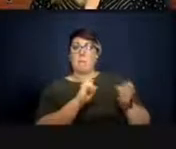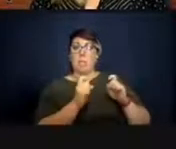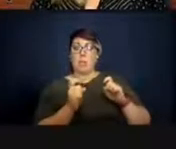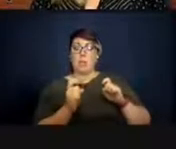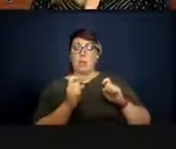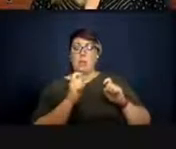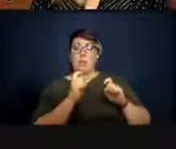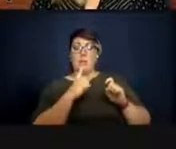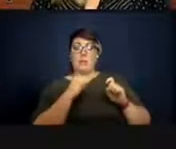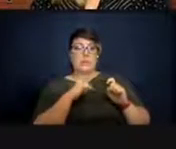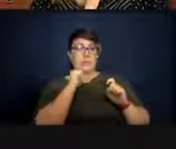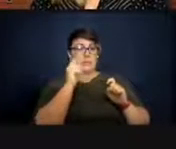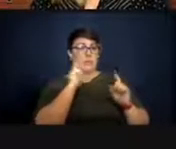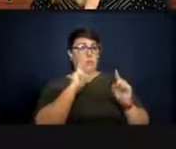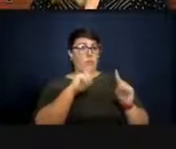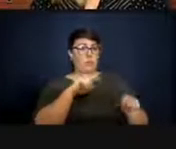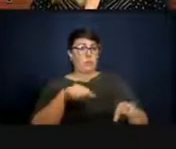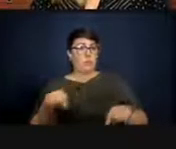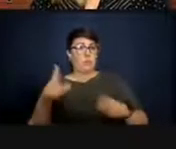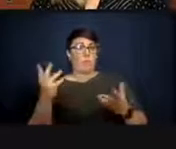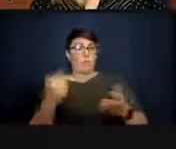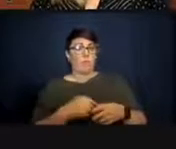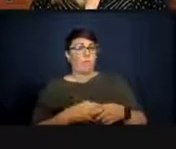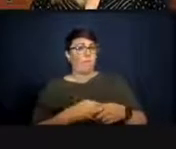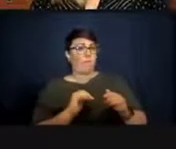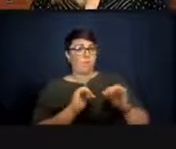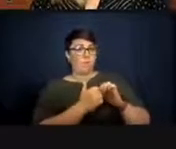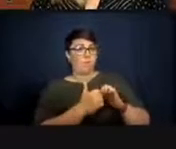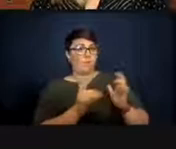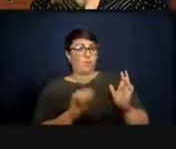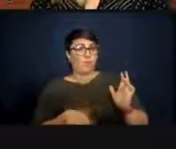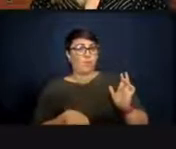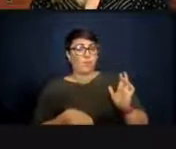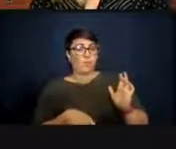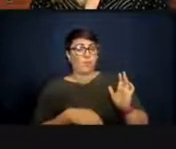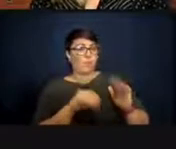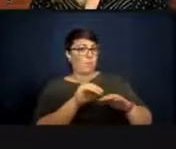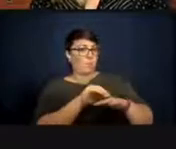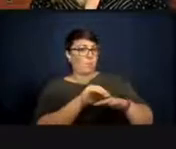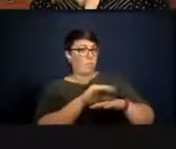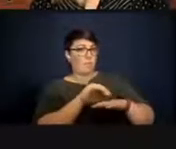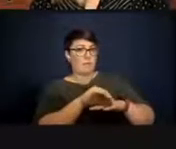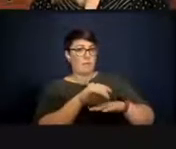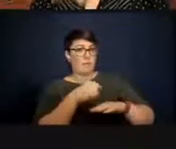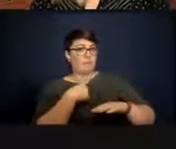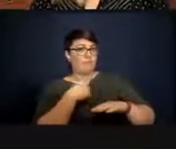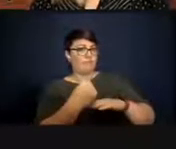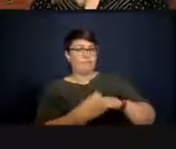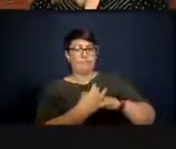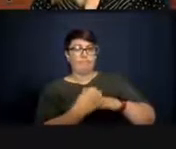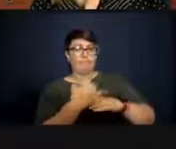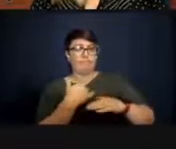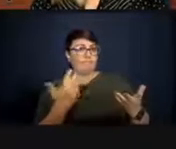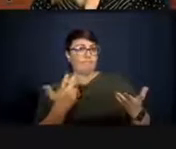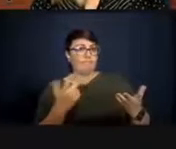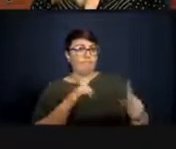kwamba pengine utekelezaji hautakuwa haraka kama tunavyofikiria.